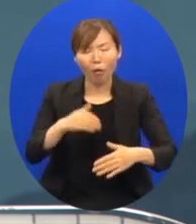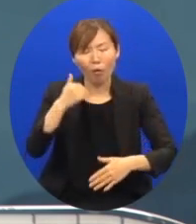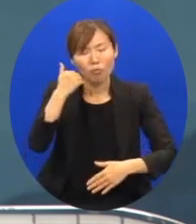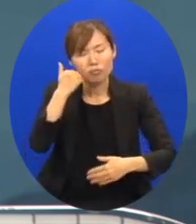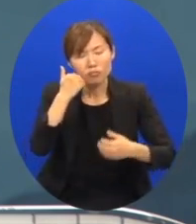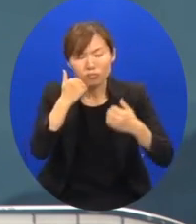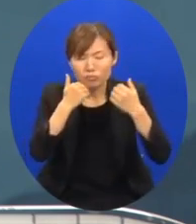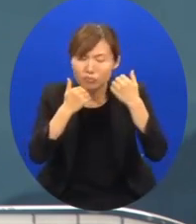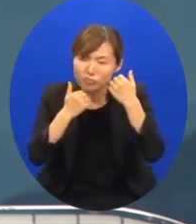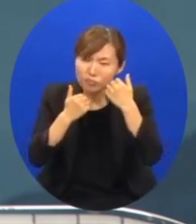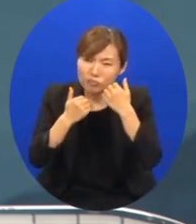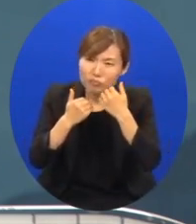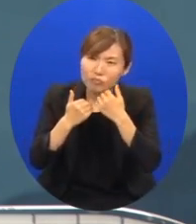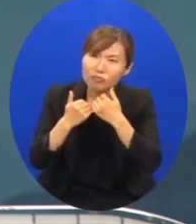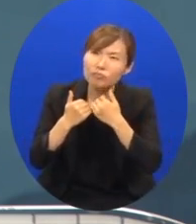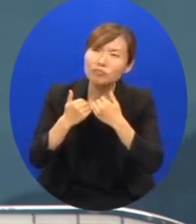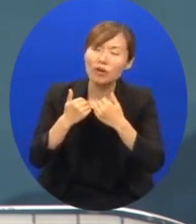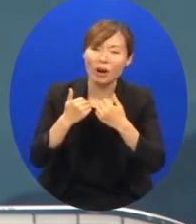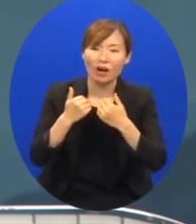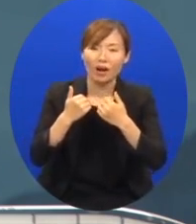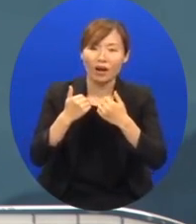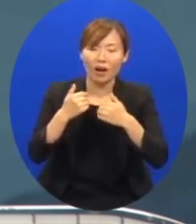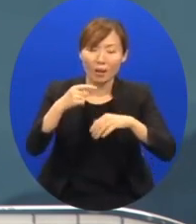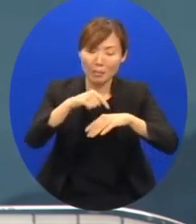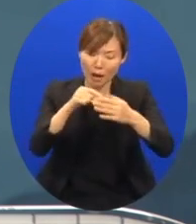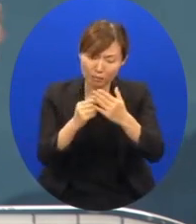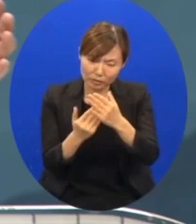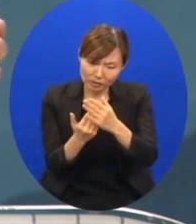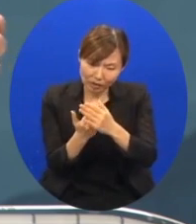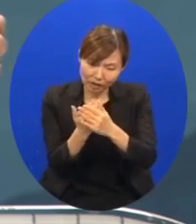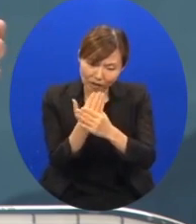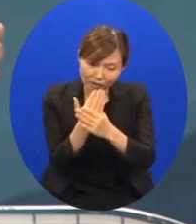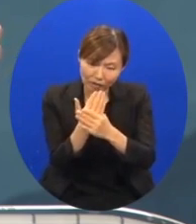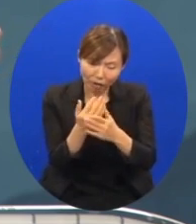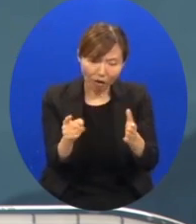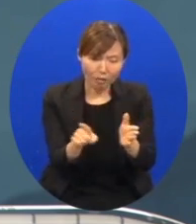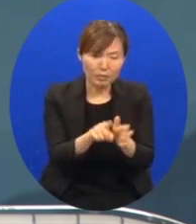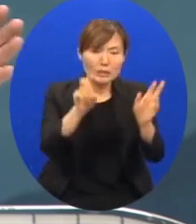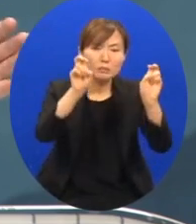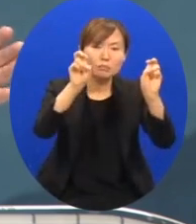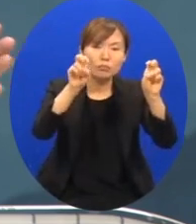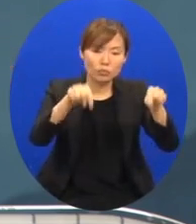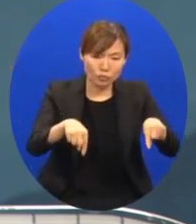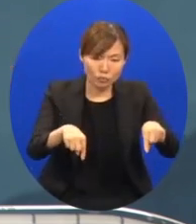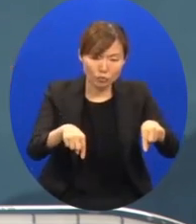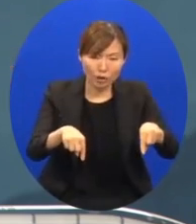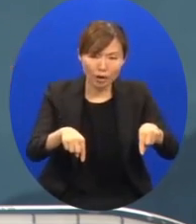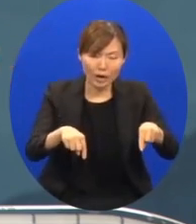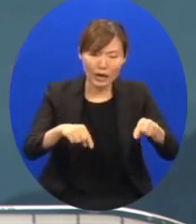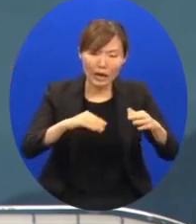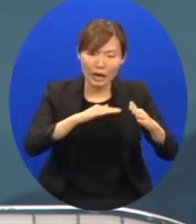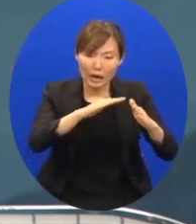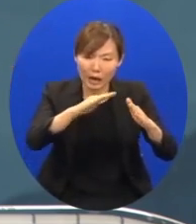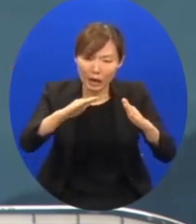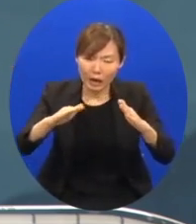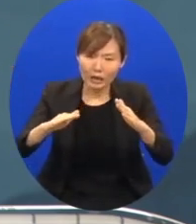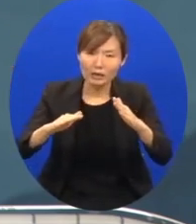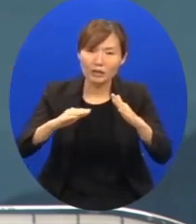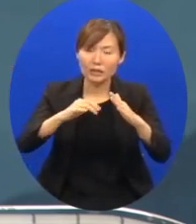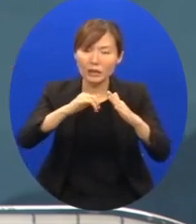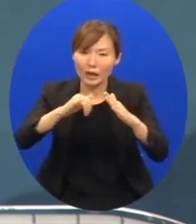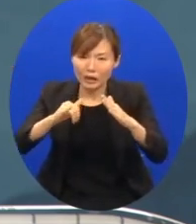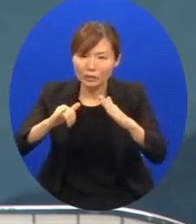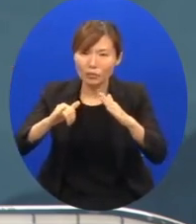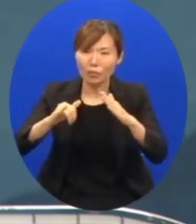불어넣어 주는 것입니까 믿지 않는 가족들 친척들 저들이 헉 예수 믿고 구원 받아야 될